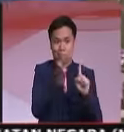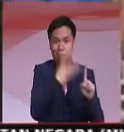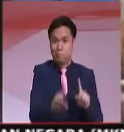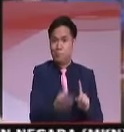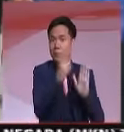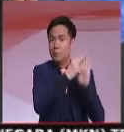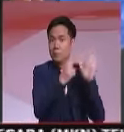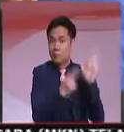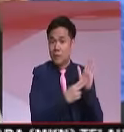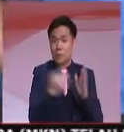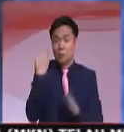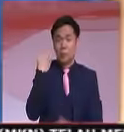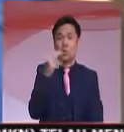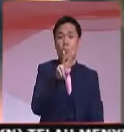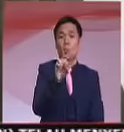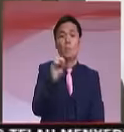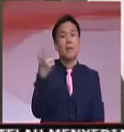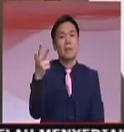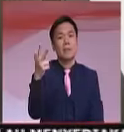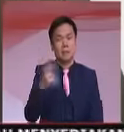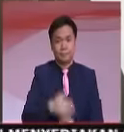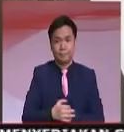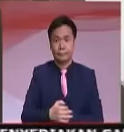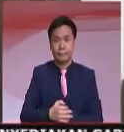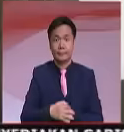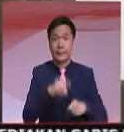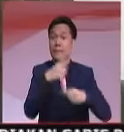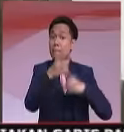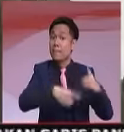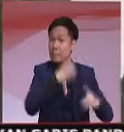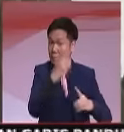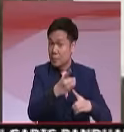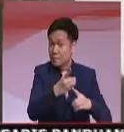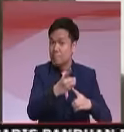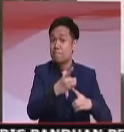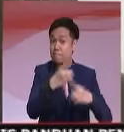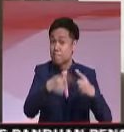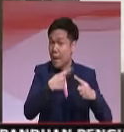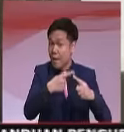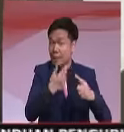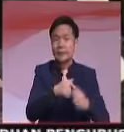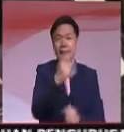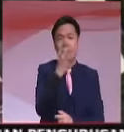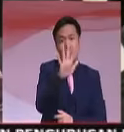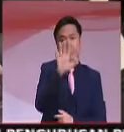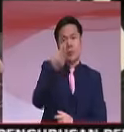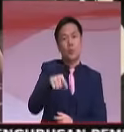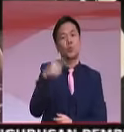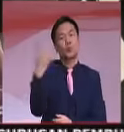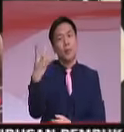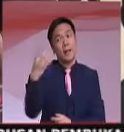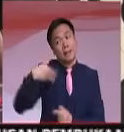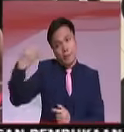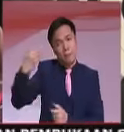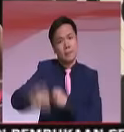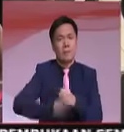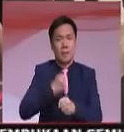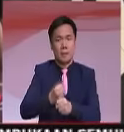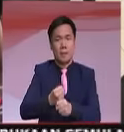27 Nov 2013 hari perbicaraan kiss ditetapkan pada 5juli depan